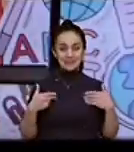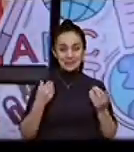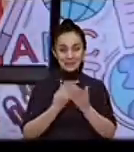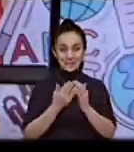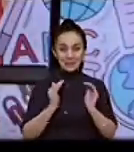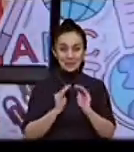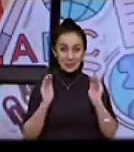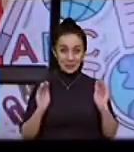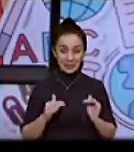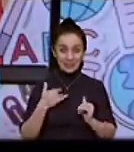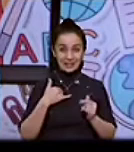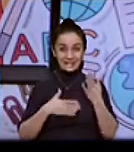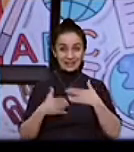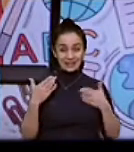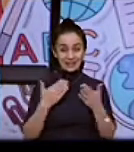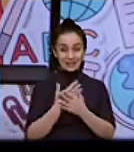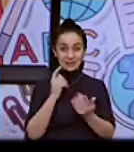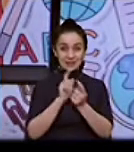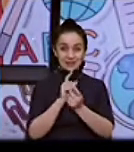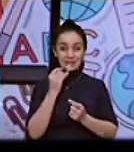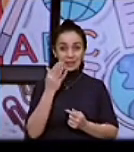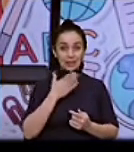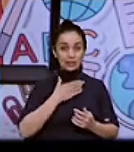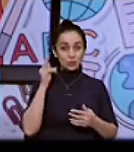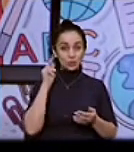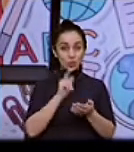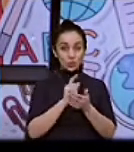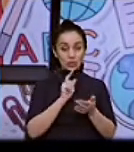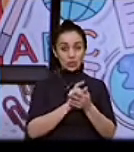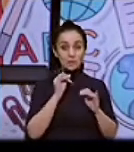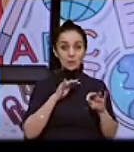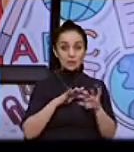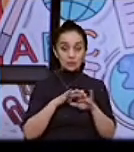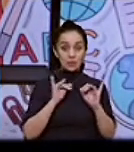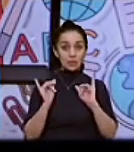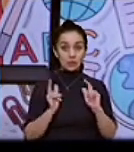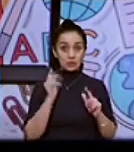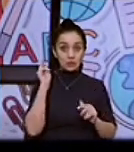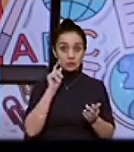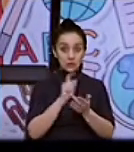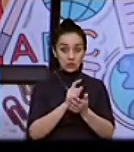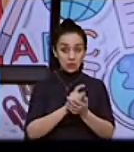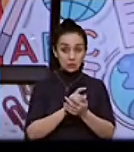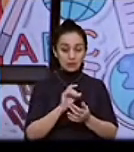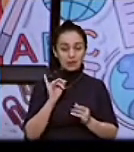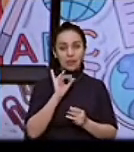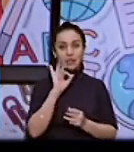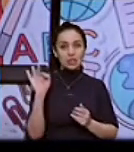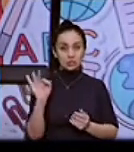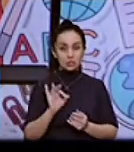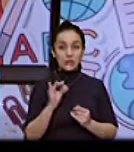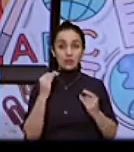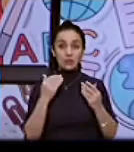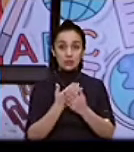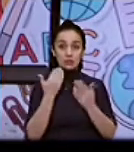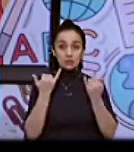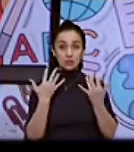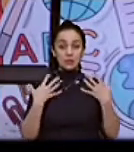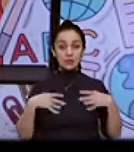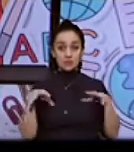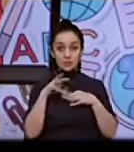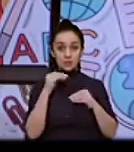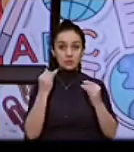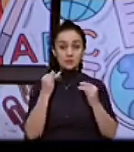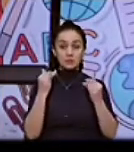Здравствуйте, дорогие ребята! Я рада вас вновь приветствовать на нашем уроке математики. Готовы заниматься? Отлично! Давайте все